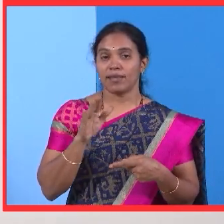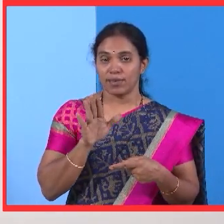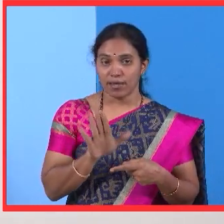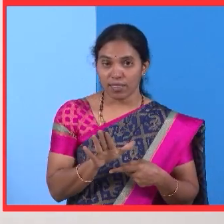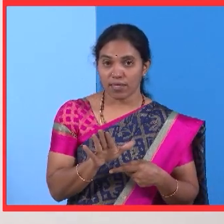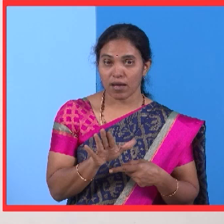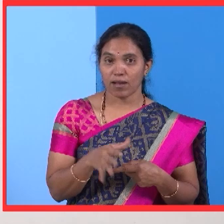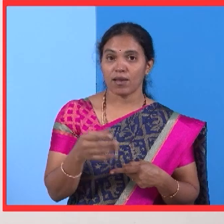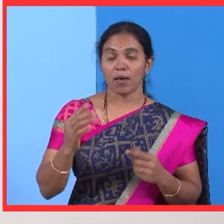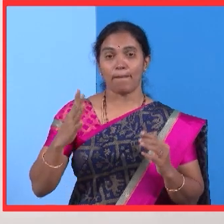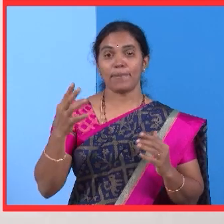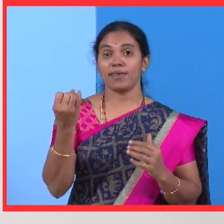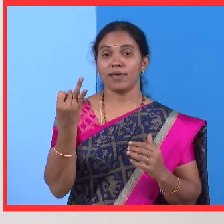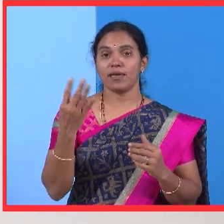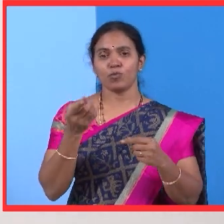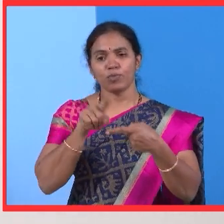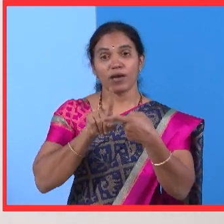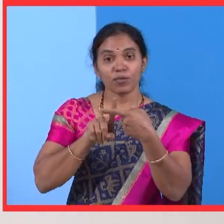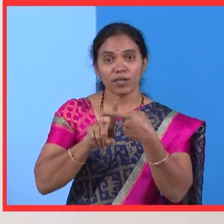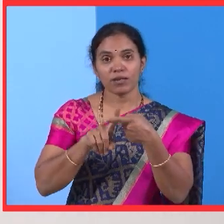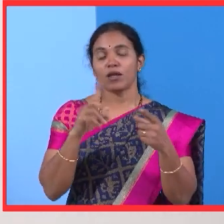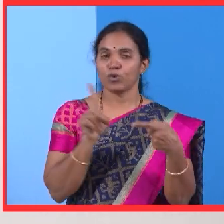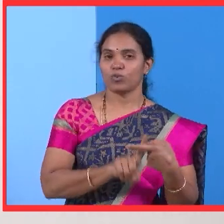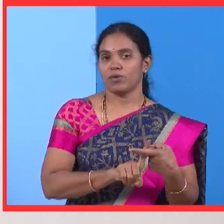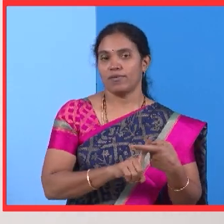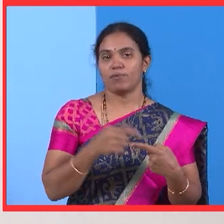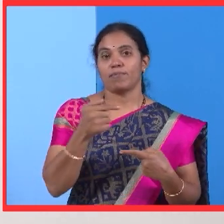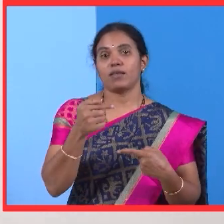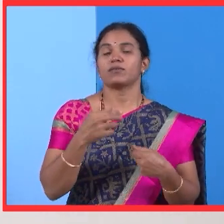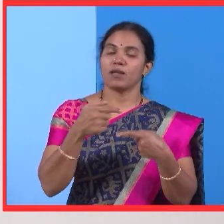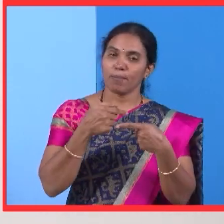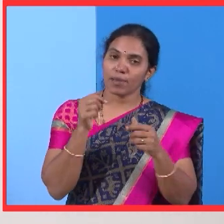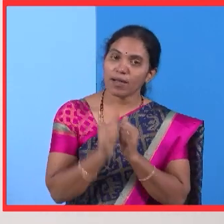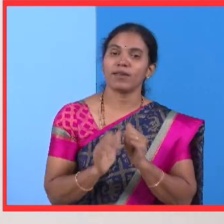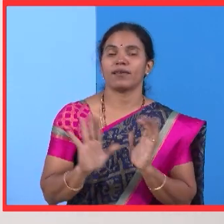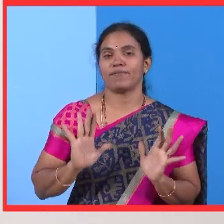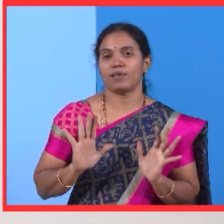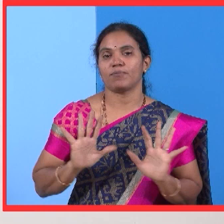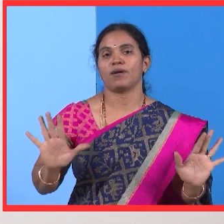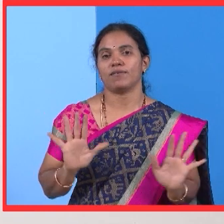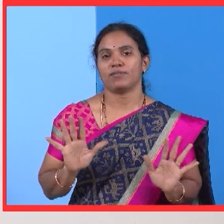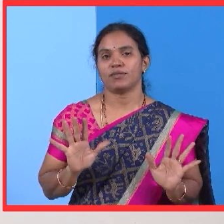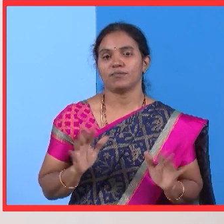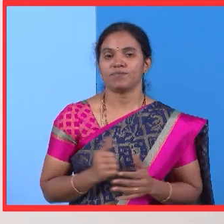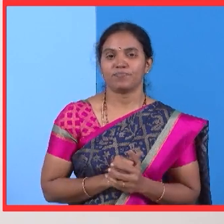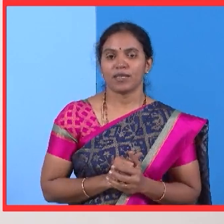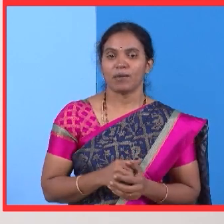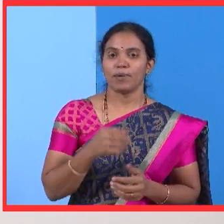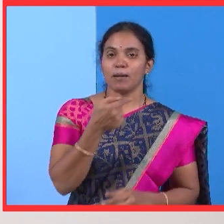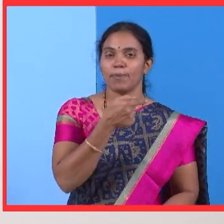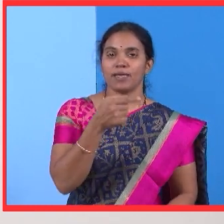ஓகே, இந்த தொகுதியில் உள்ள கூட்டல் கூற்றை எப்படி கூட்டுவது? ஒரே குறி இருக்கு, மைனஸ் ரெண்டு மைனஸ் ஆறு மைனஸ் எட்டு மைனஸ் எட்டு பை ரெண்டு